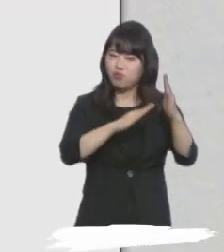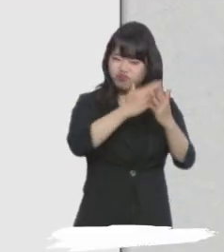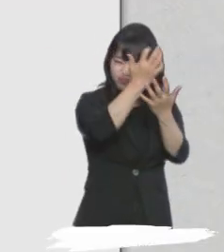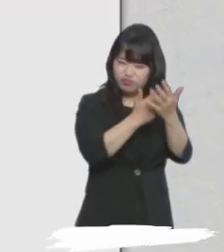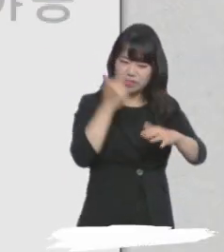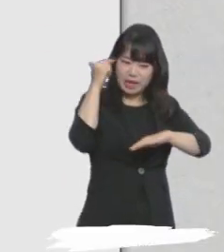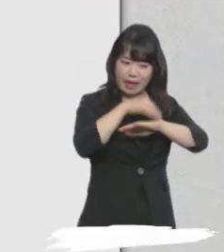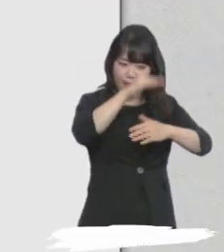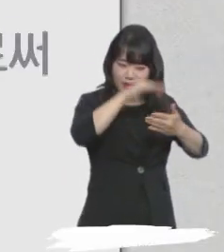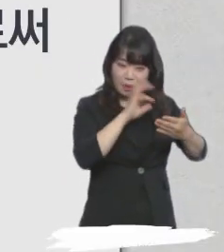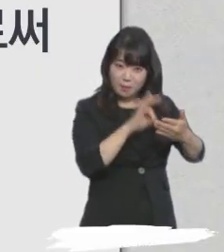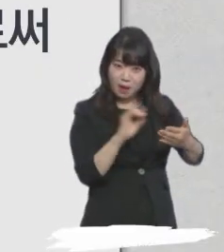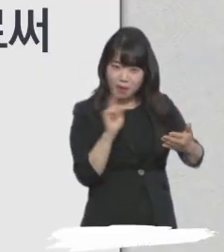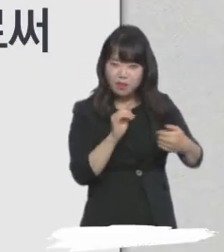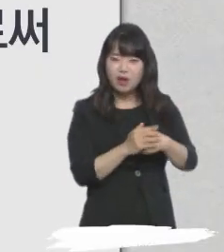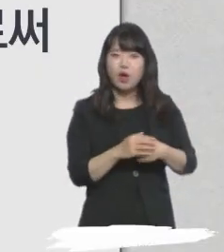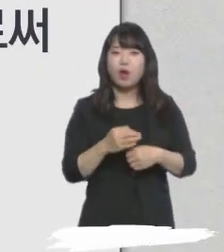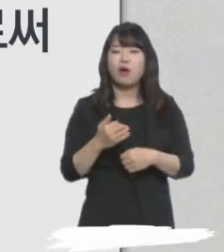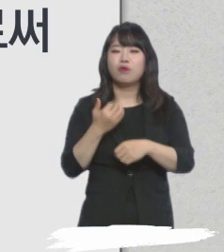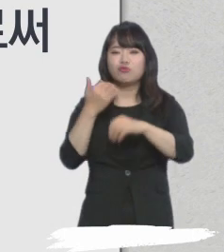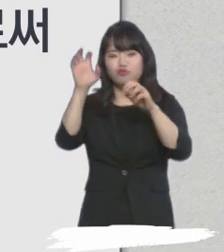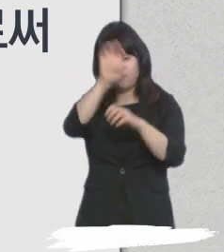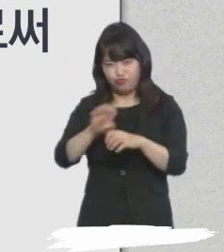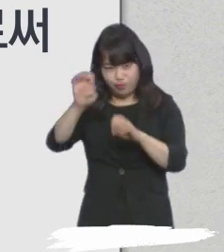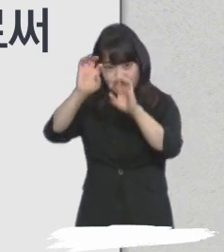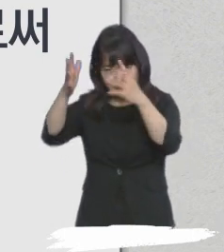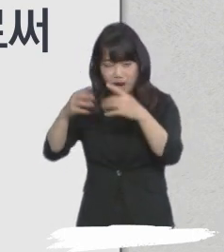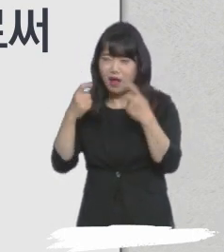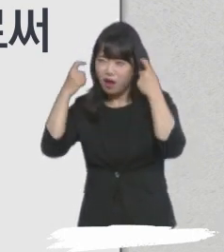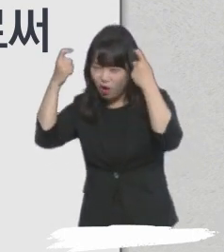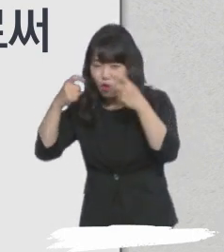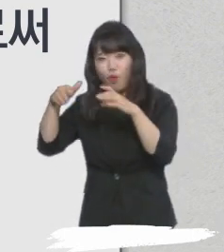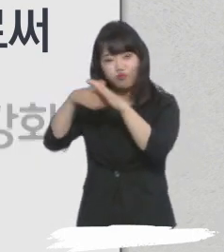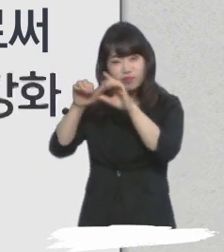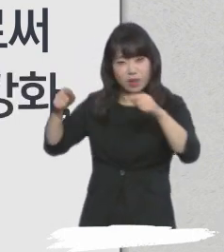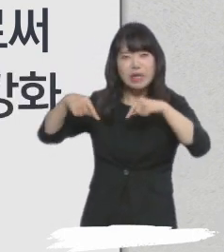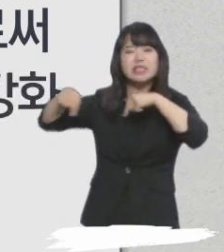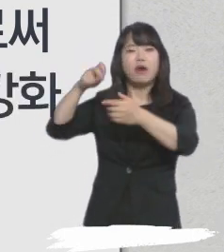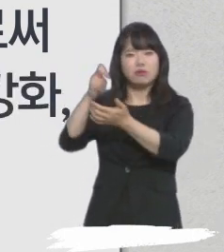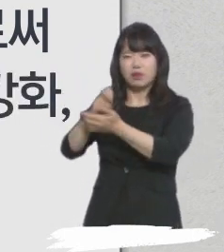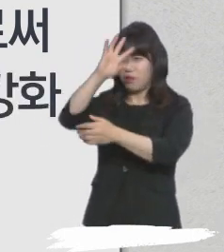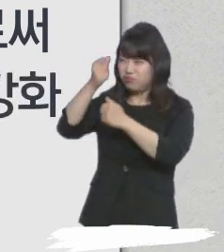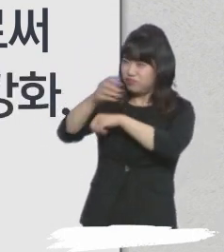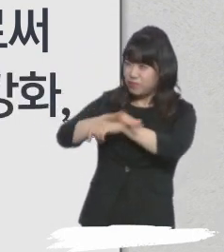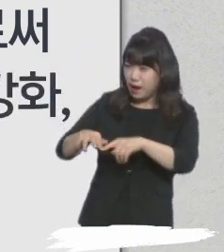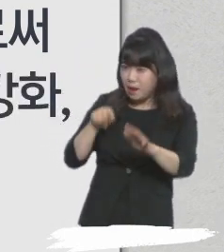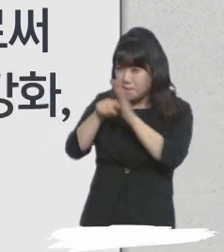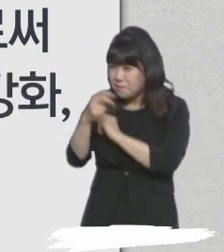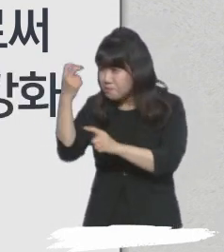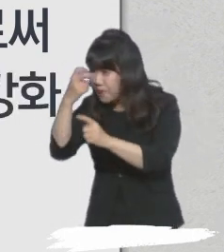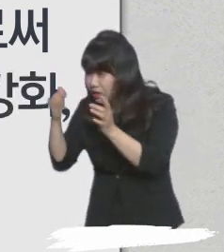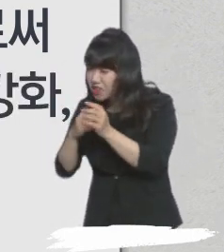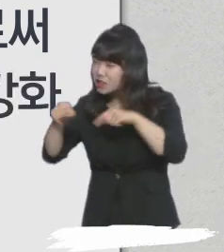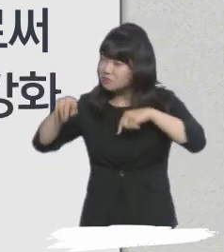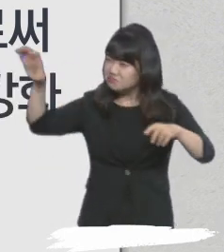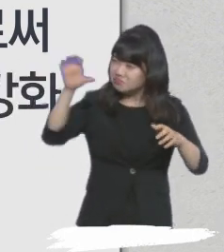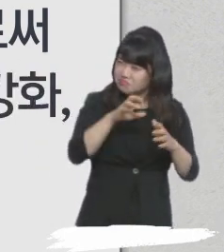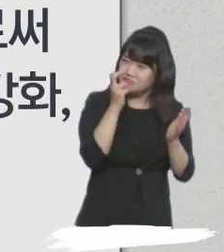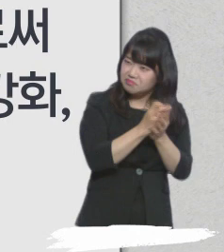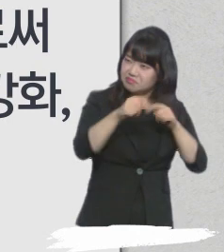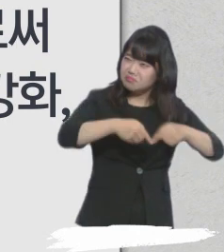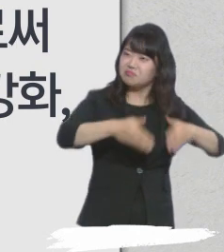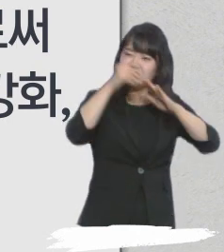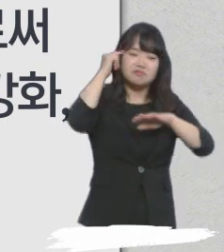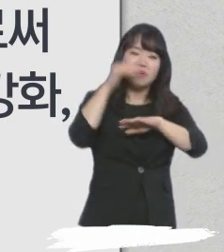출장 계획서에는 동유럽의 문화예술과 관광산업 등 정책 우수 사례를 시찰해 새로운 정책 발굴과